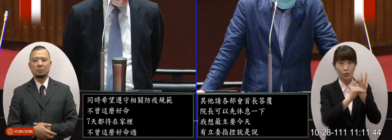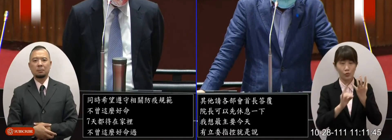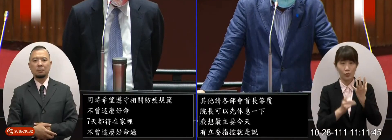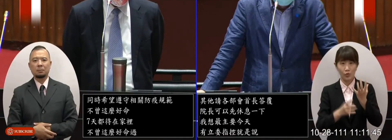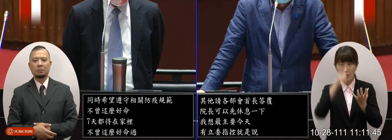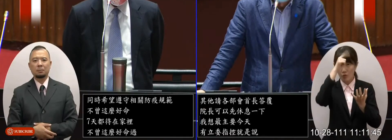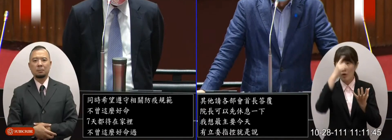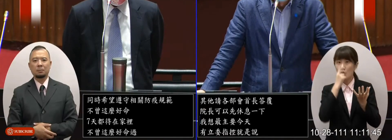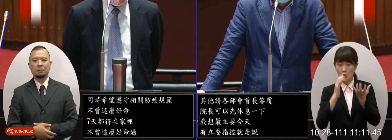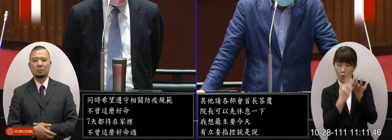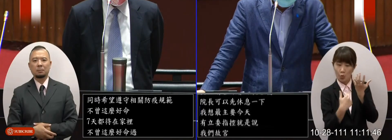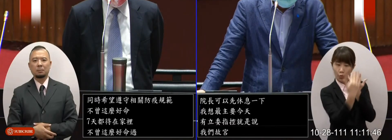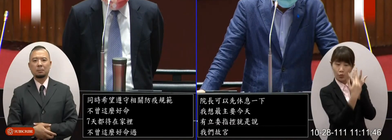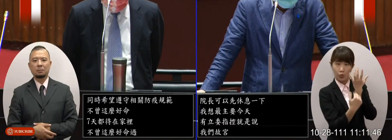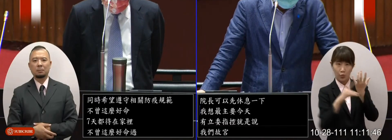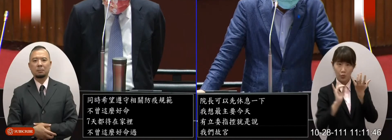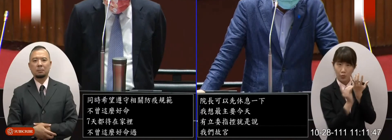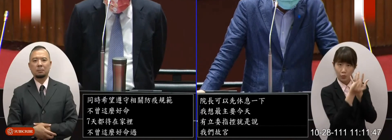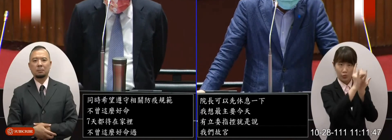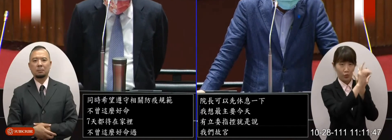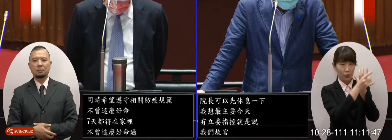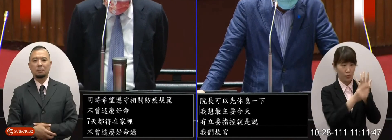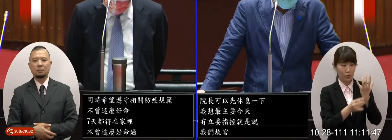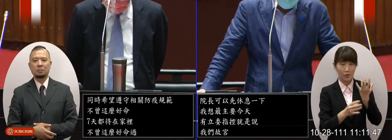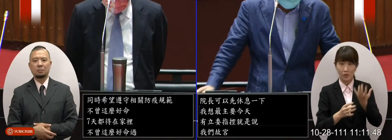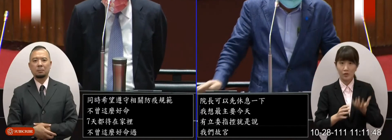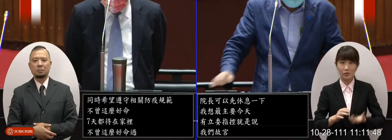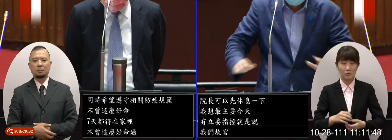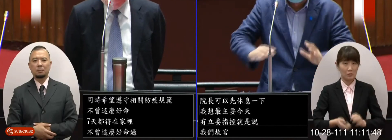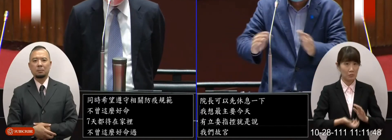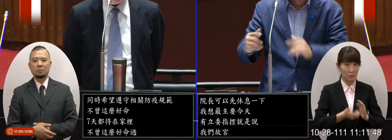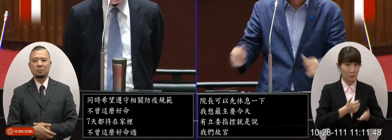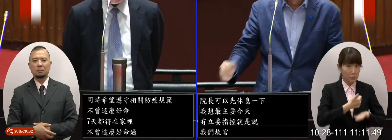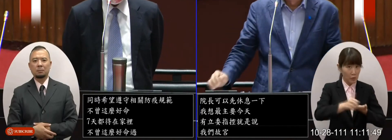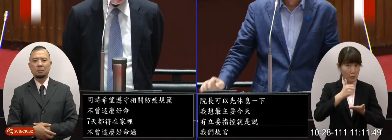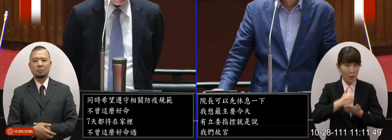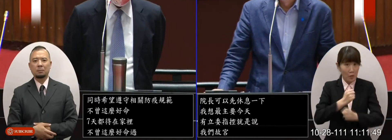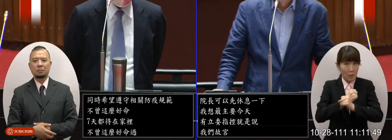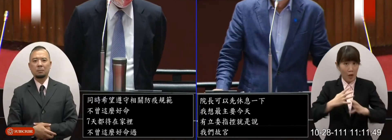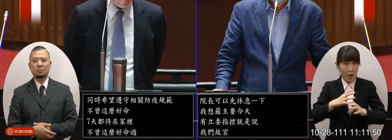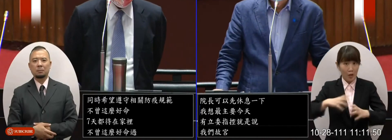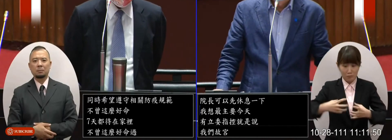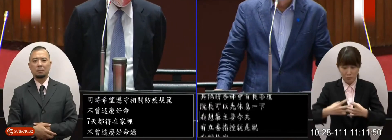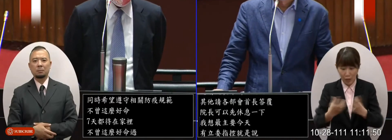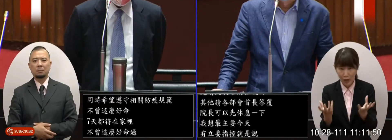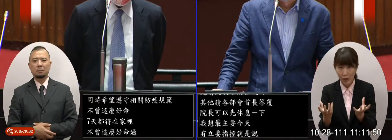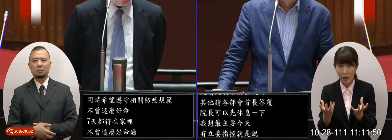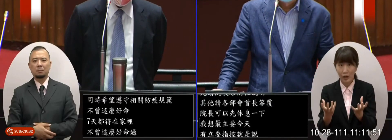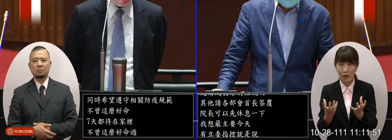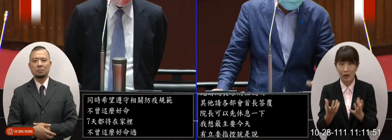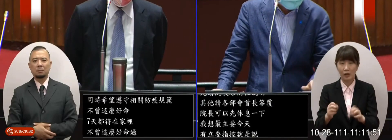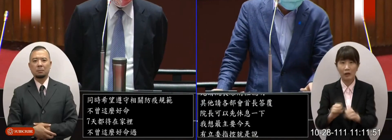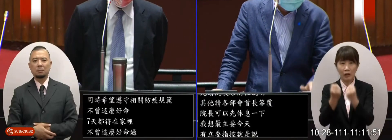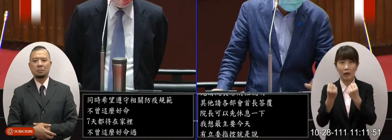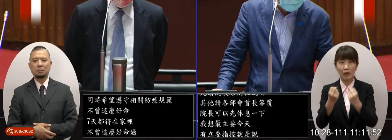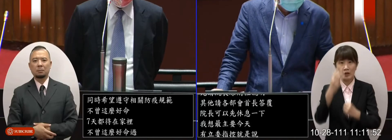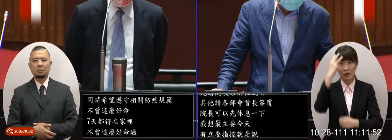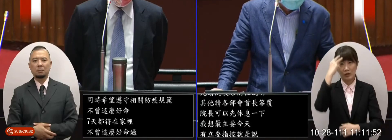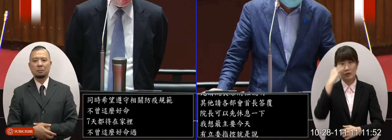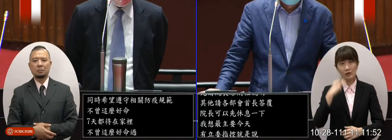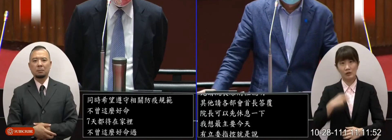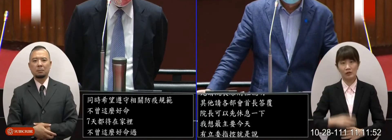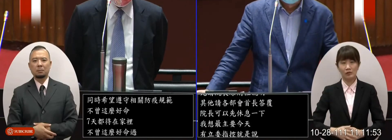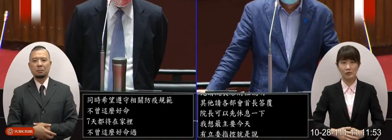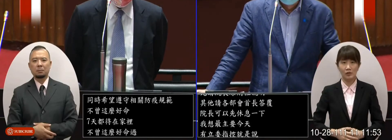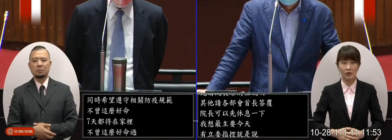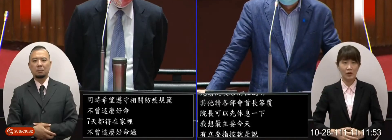釉绿的釉绿彩的龙纹碗，说在这个移出库房的时候不慎打破了，啊，不能打破没关系，还说我们这个